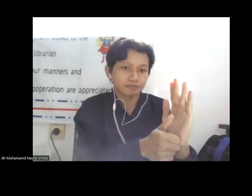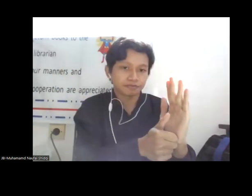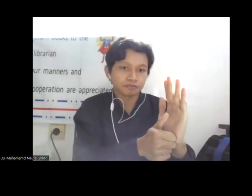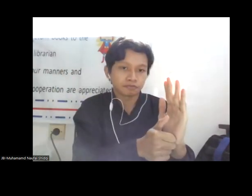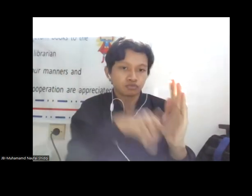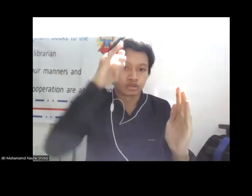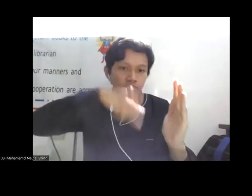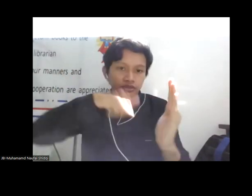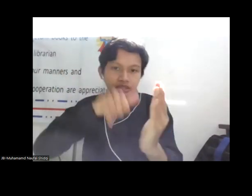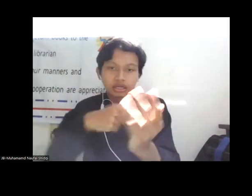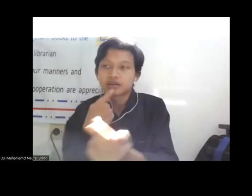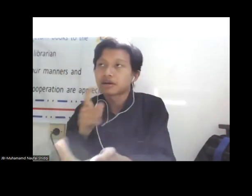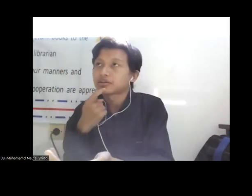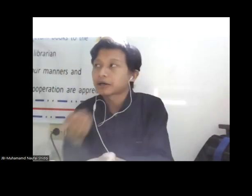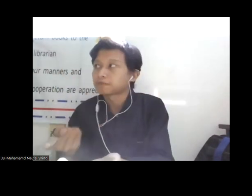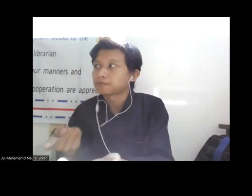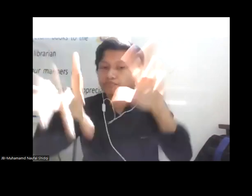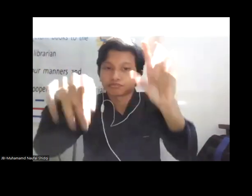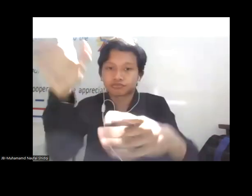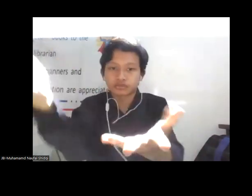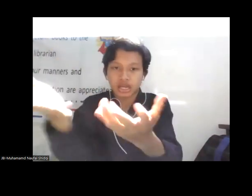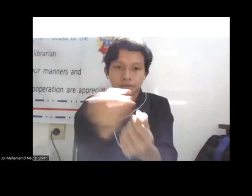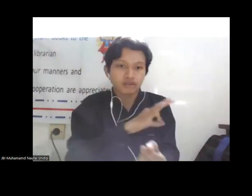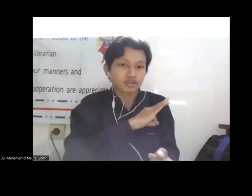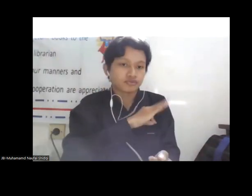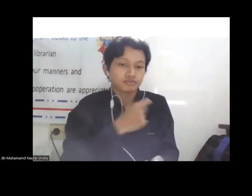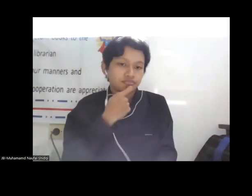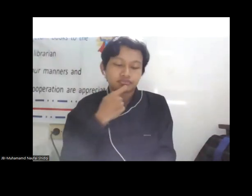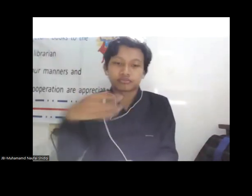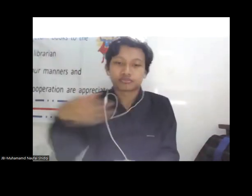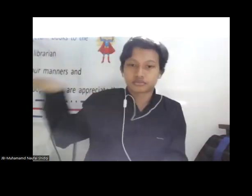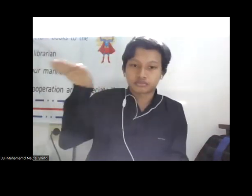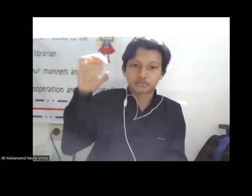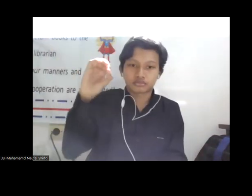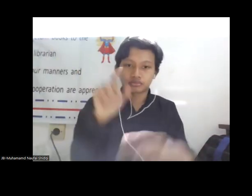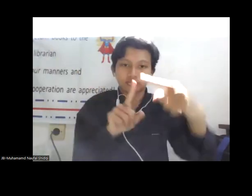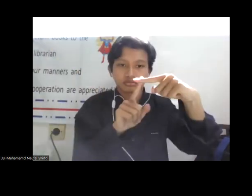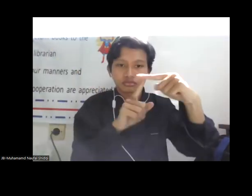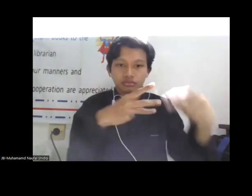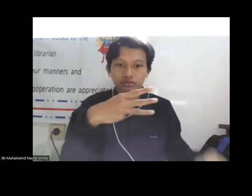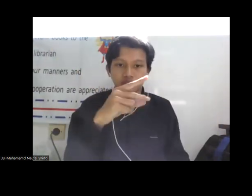manajemen referensi dan zotero pada pagi hari ini